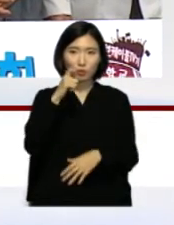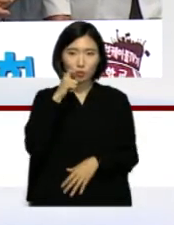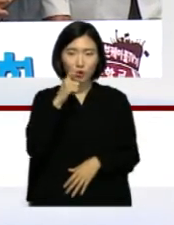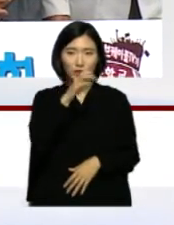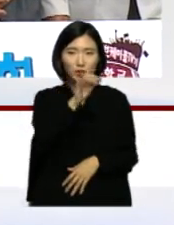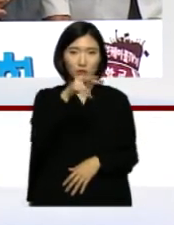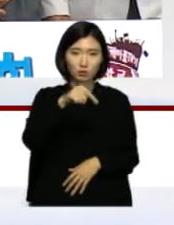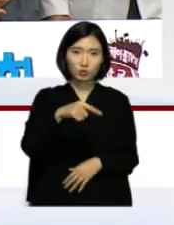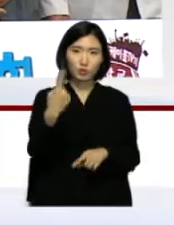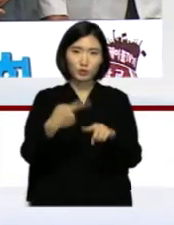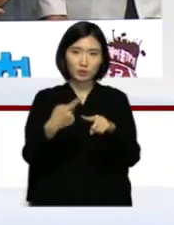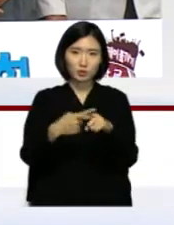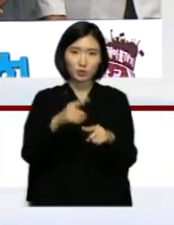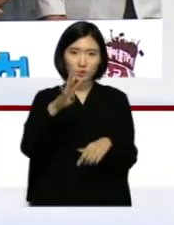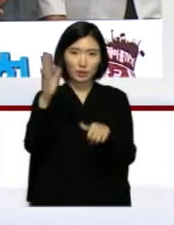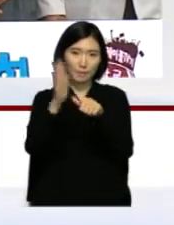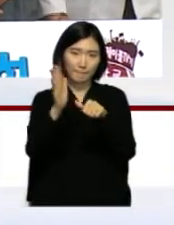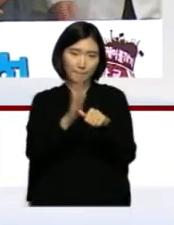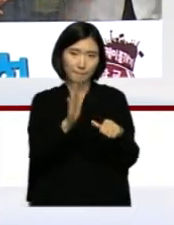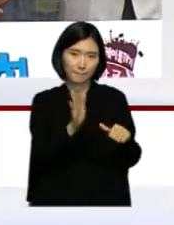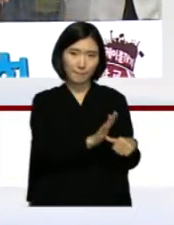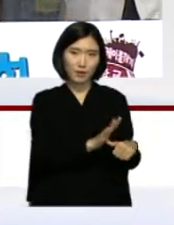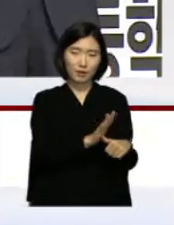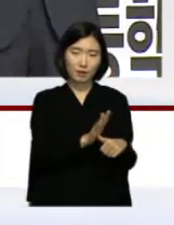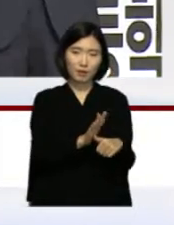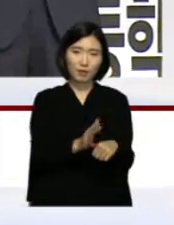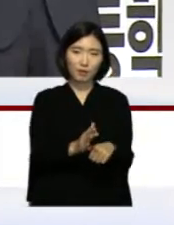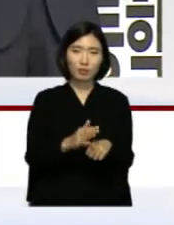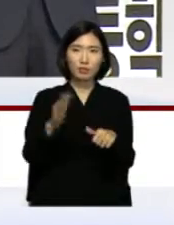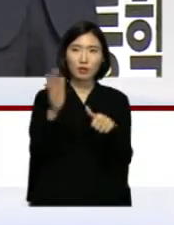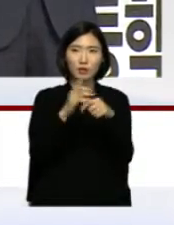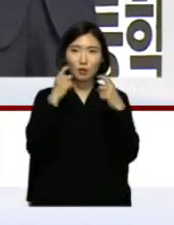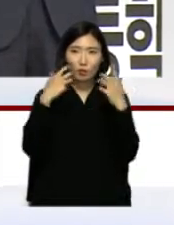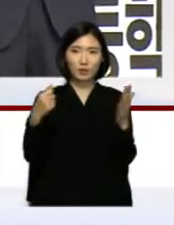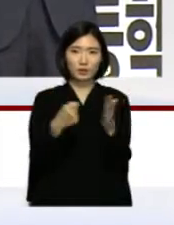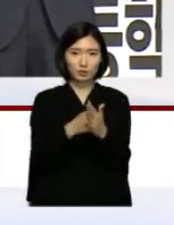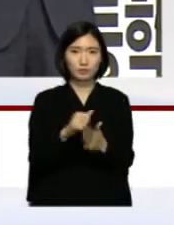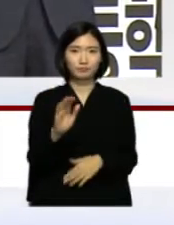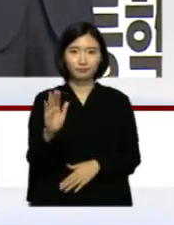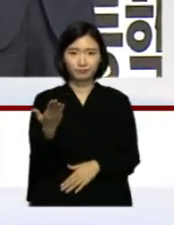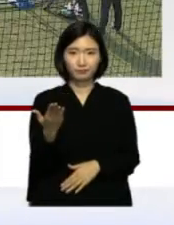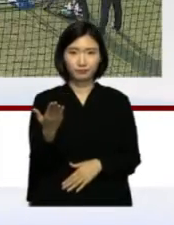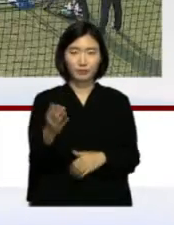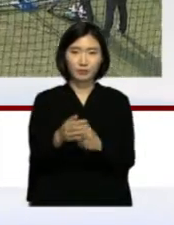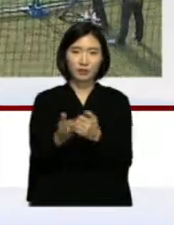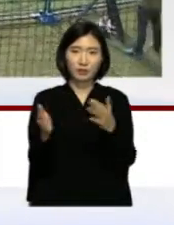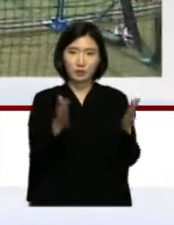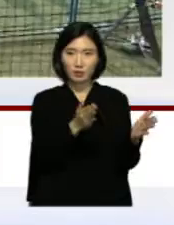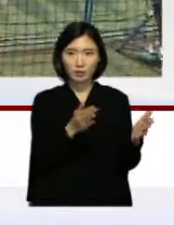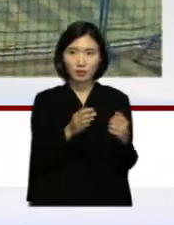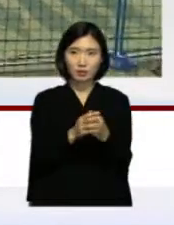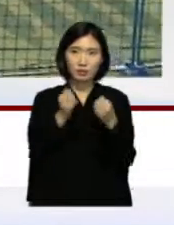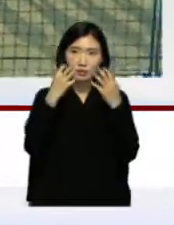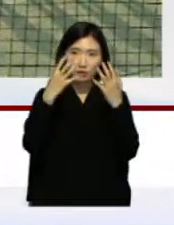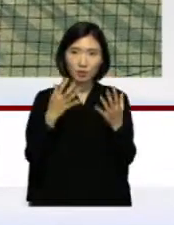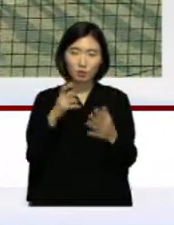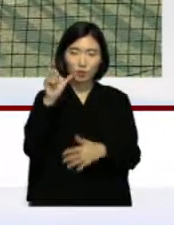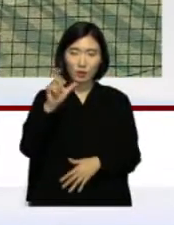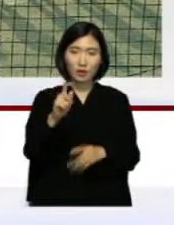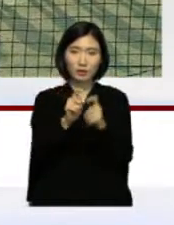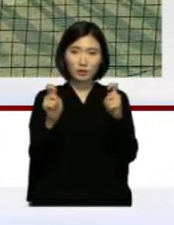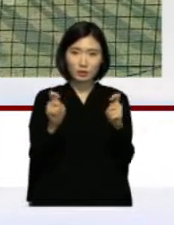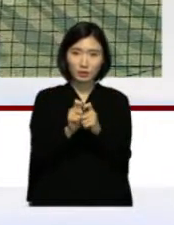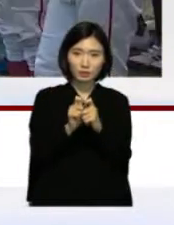수초 역시 초반 대리 4연패의 수렁에 빠지며 일치감치 탈락 확정 지었습니다 반면 신흥 강호 팀들의 화력도 눈길을